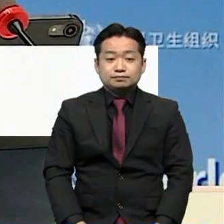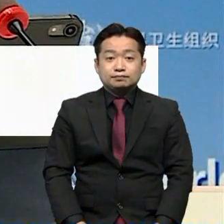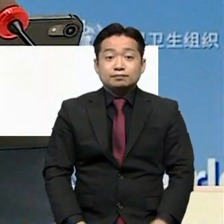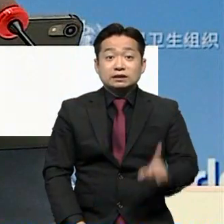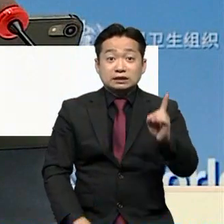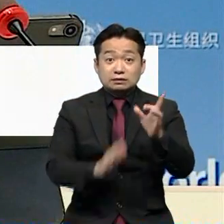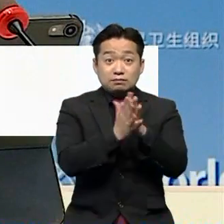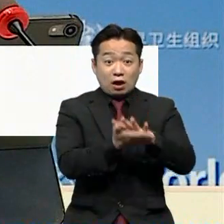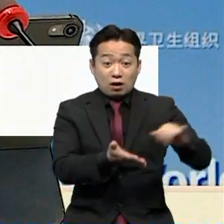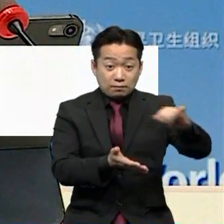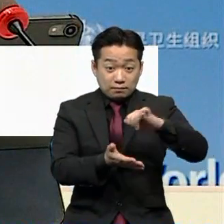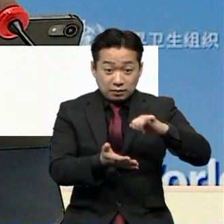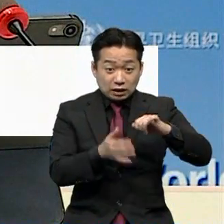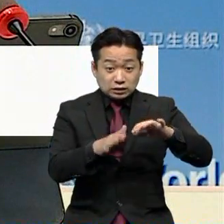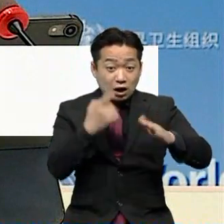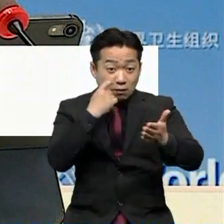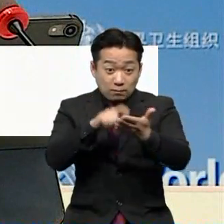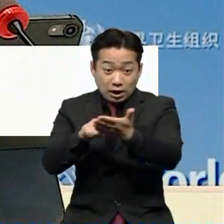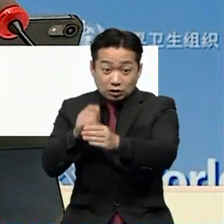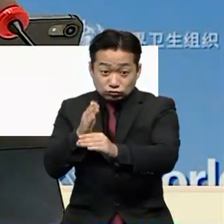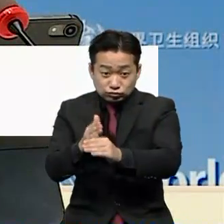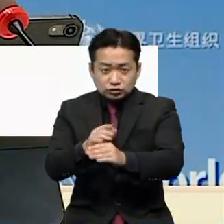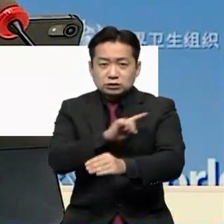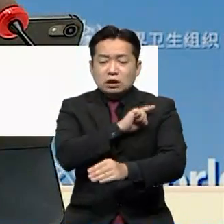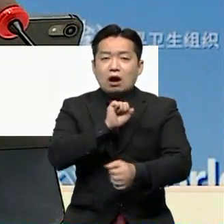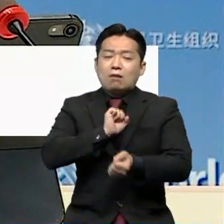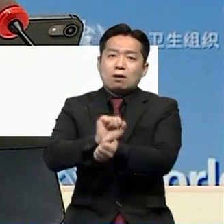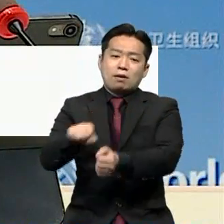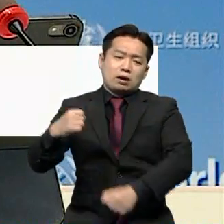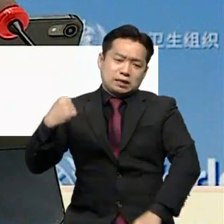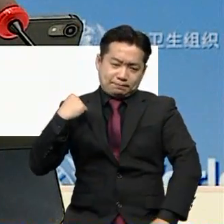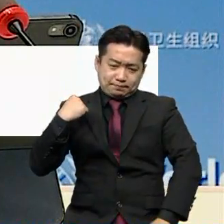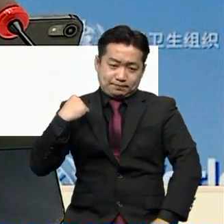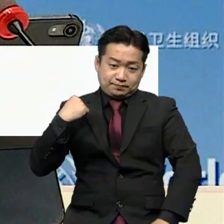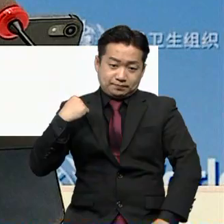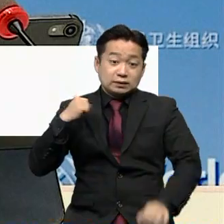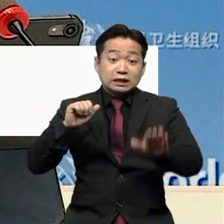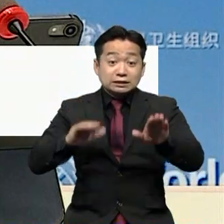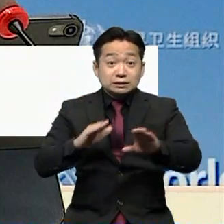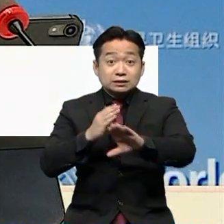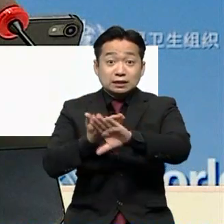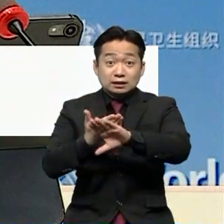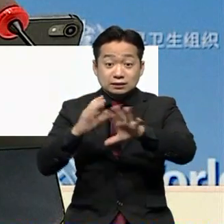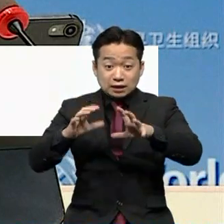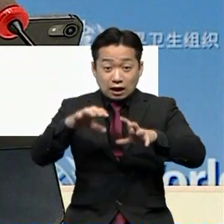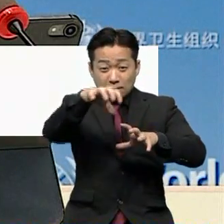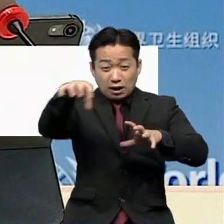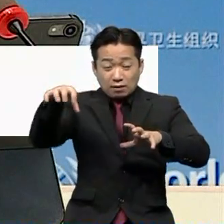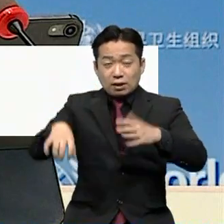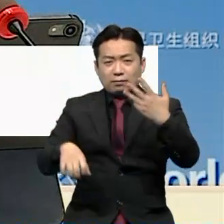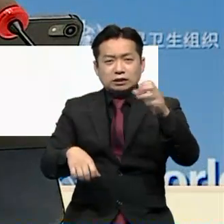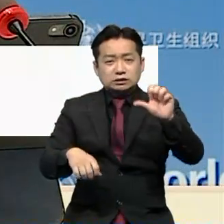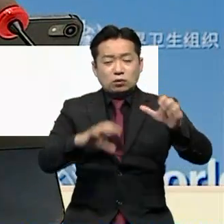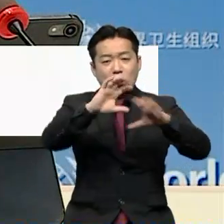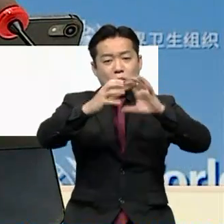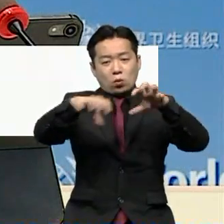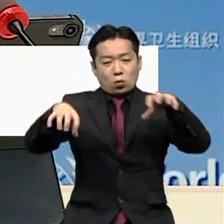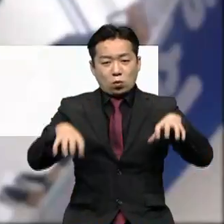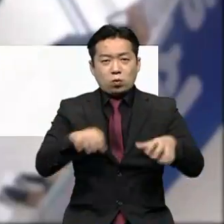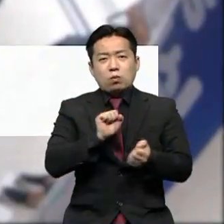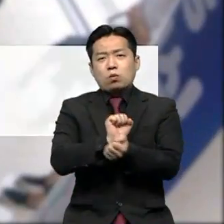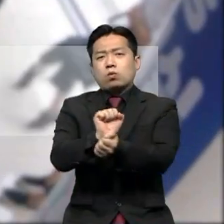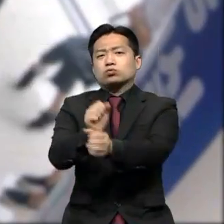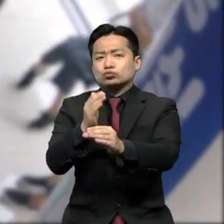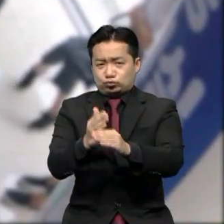most transmissible of the variants identified so far. Has been identified in at least 85